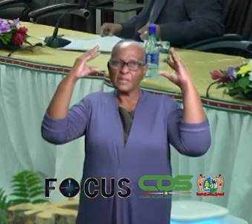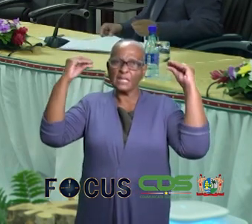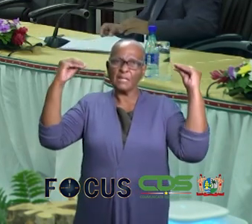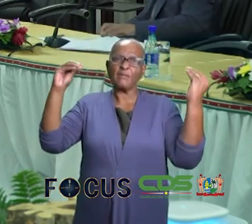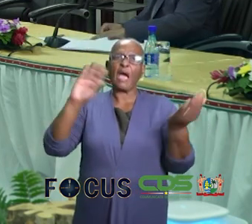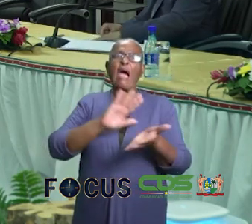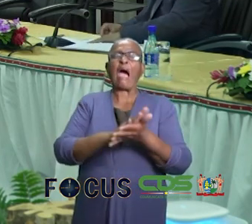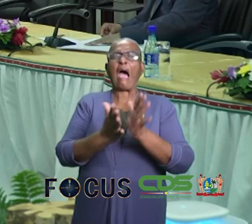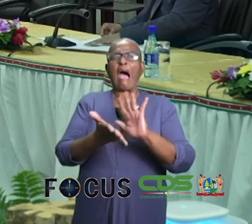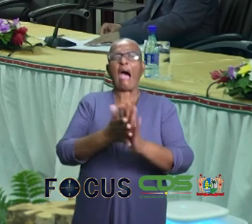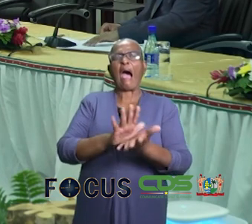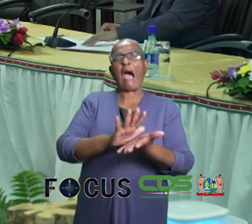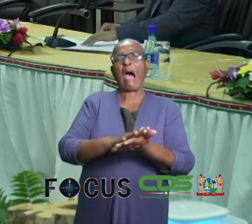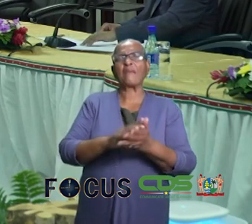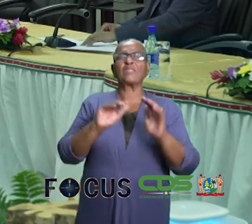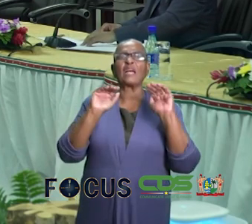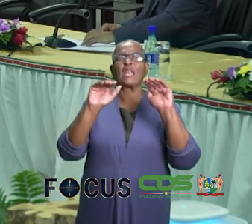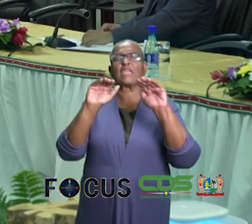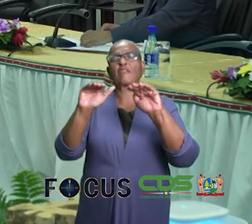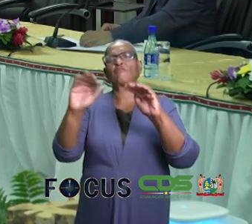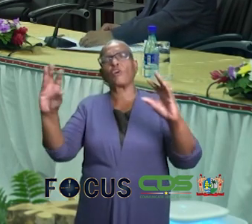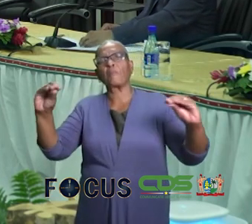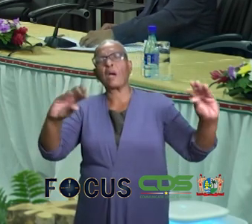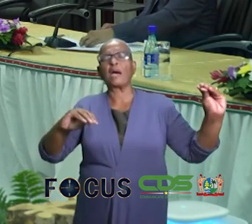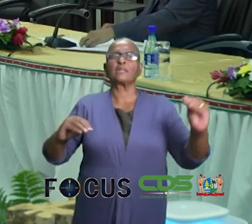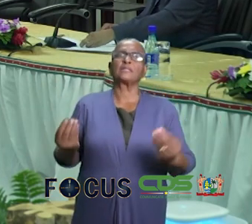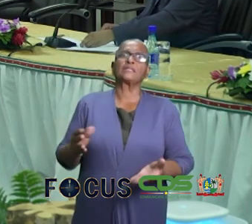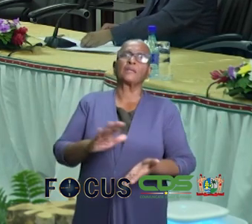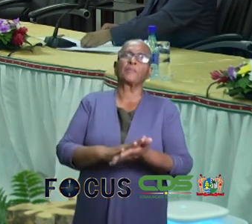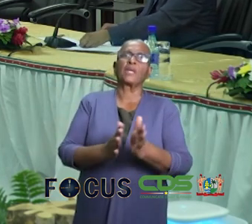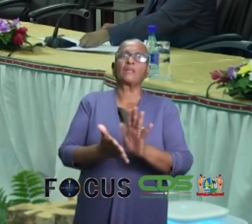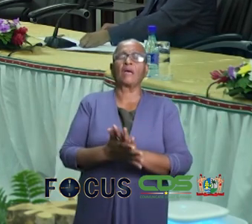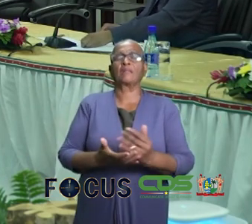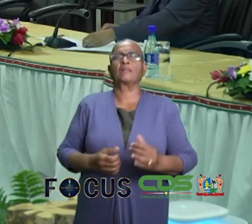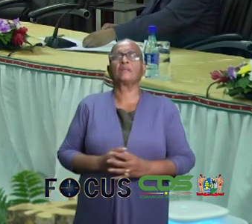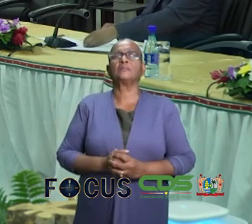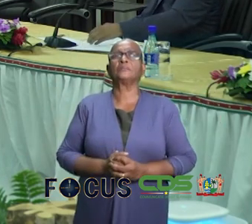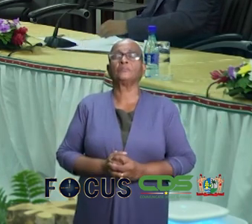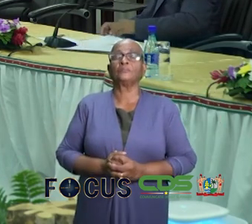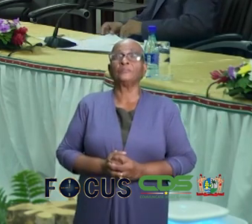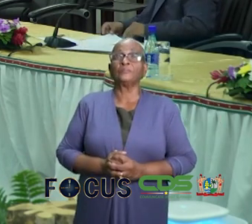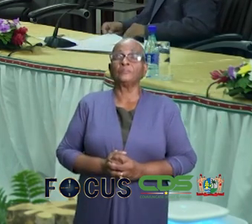met Surinaamse en Nederlandse ondernemingen. Wordt gecoördineerd door